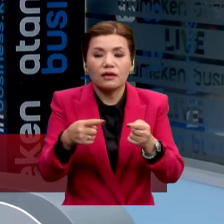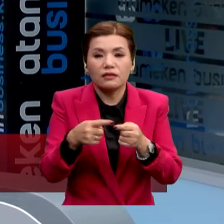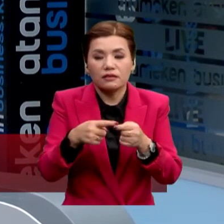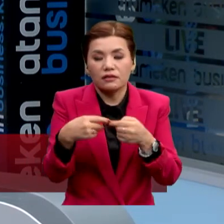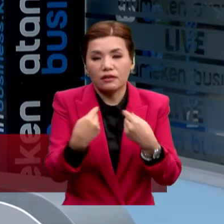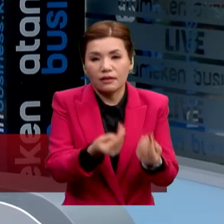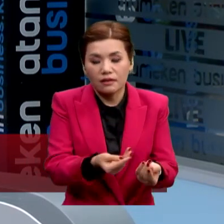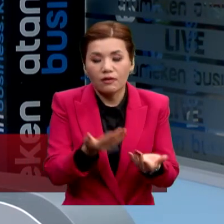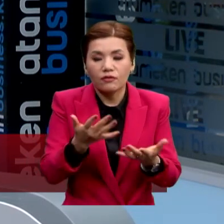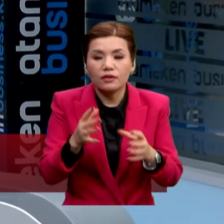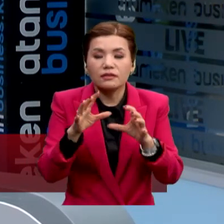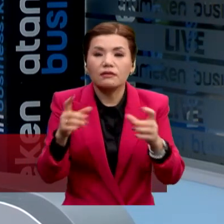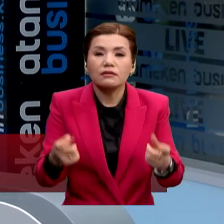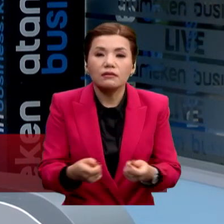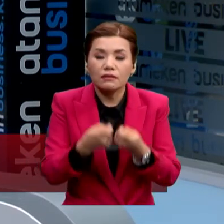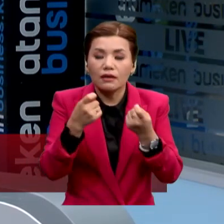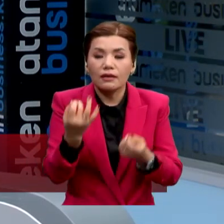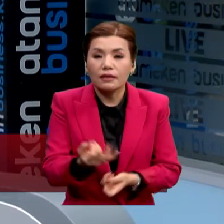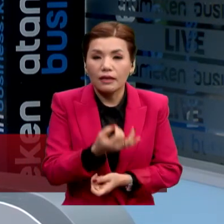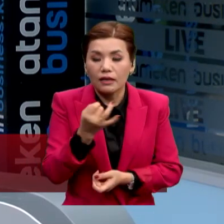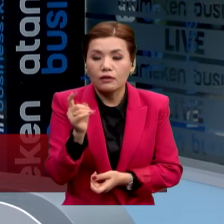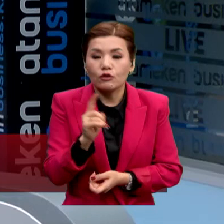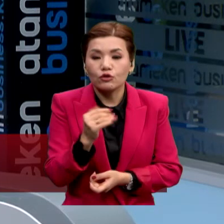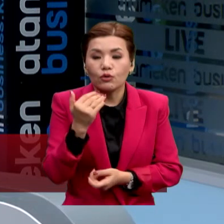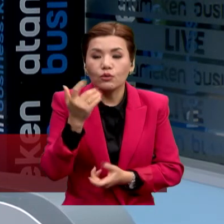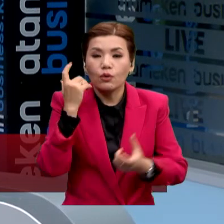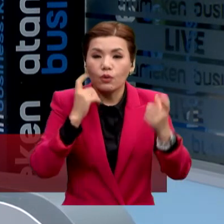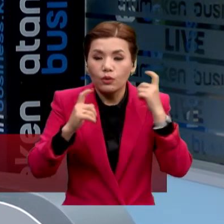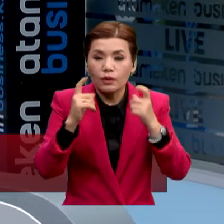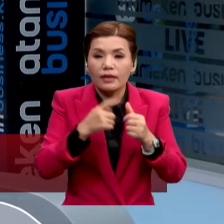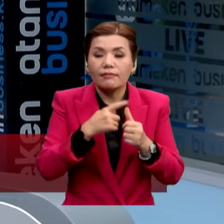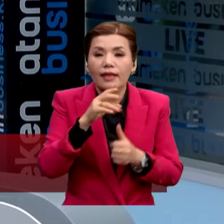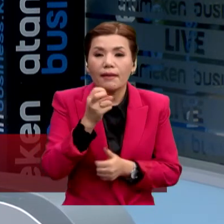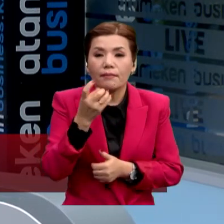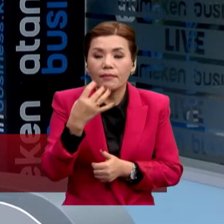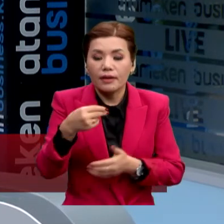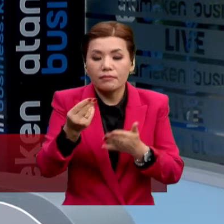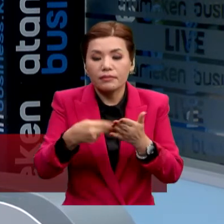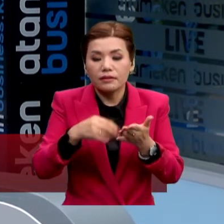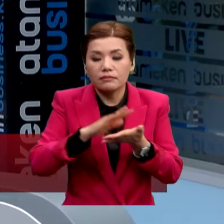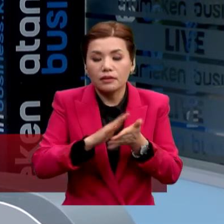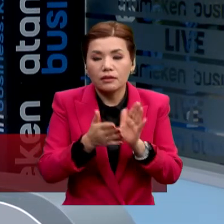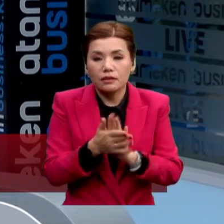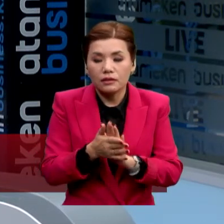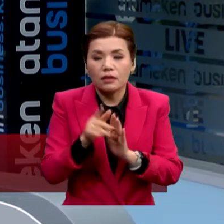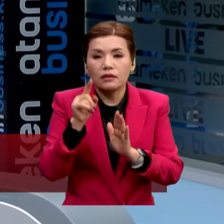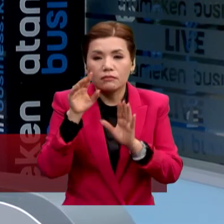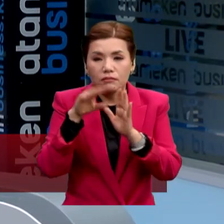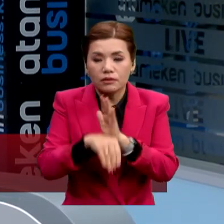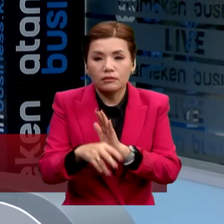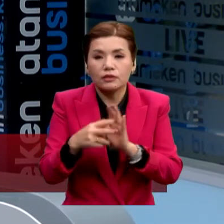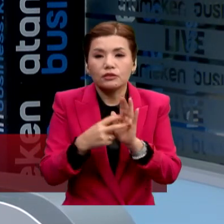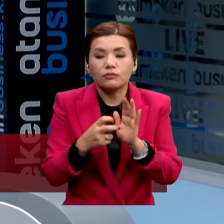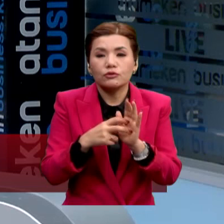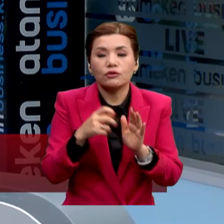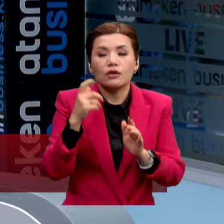возведено еще и незаконно. А самое интересное то, что университет имени Абая подписал меморандум о размещении там 700